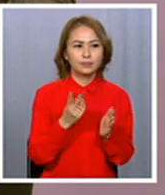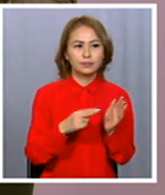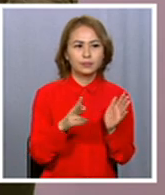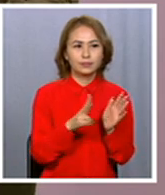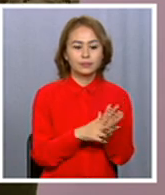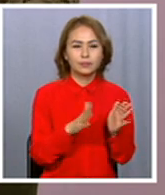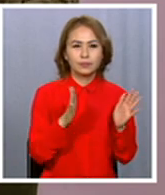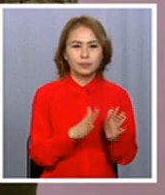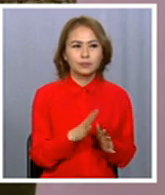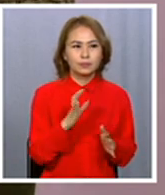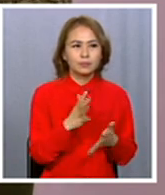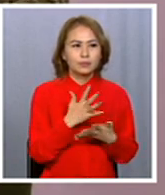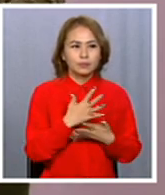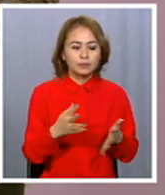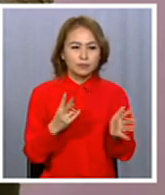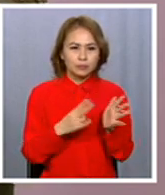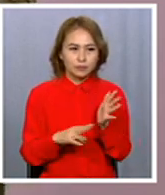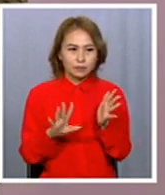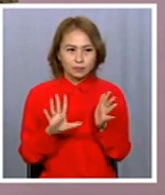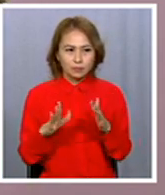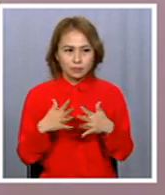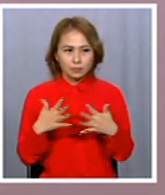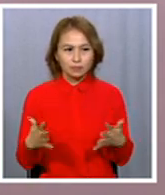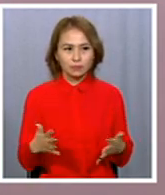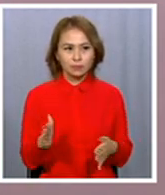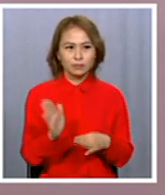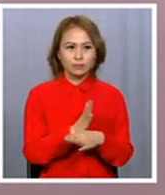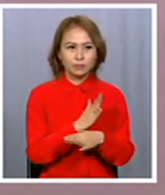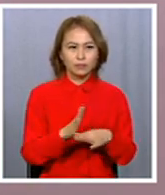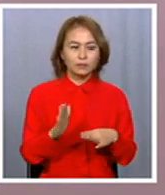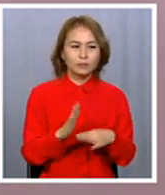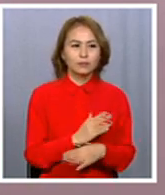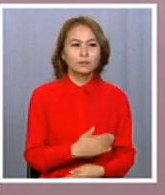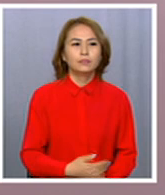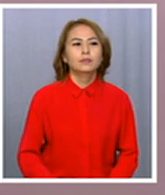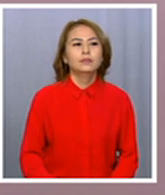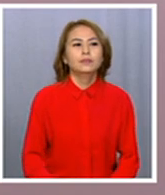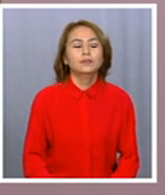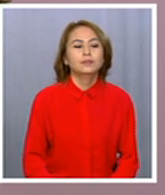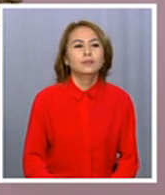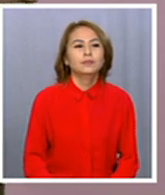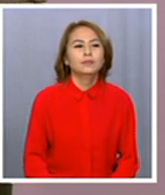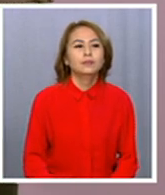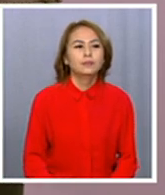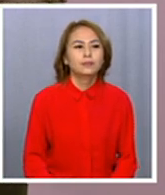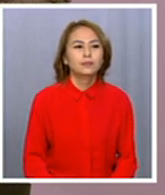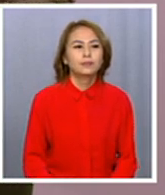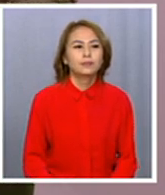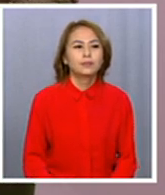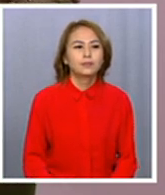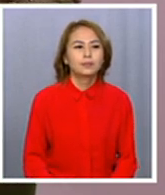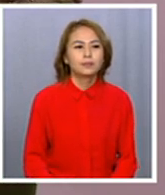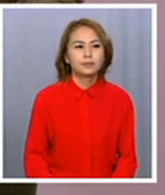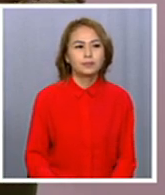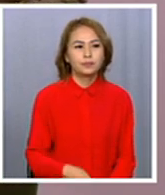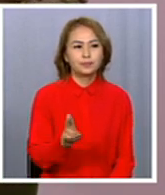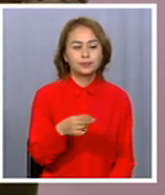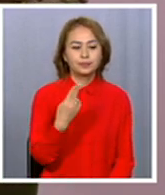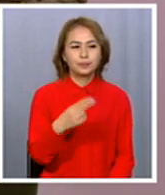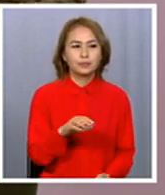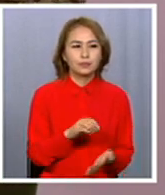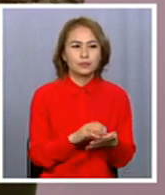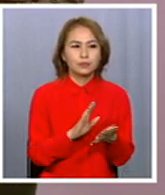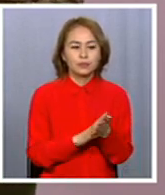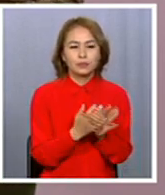артық, 75-тен кем. Жеке екі теңсіздік түрінде жазып аламыз. Д белгісізі